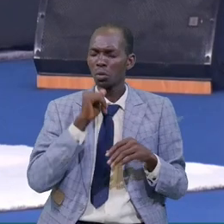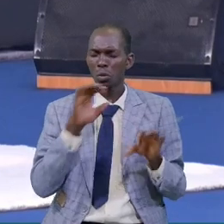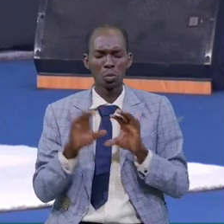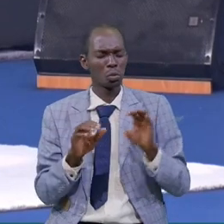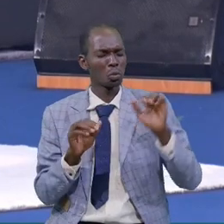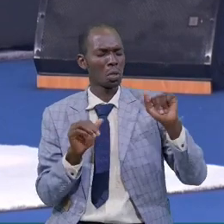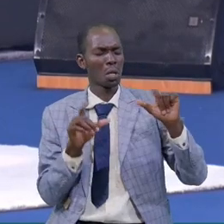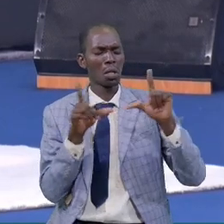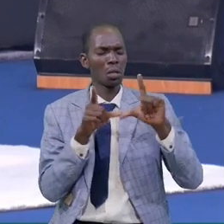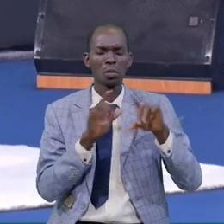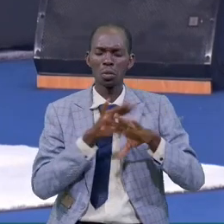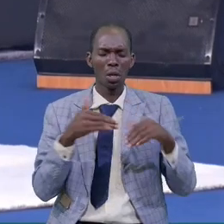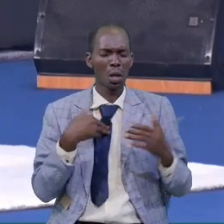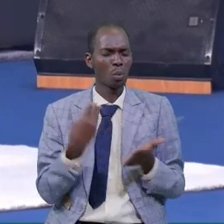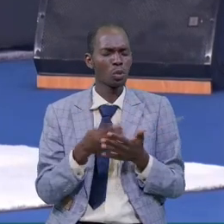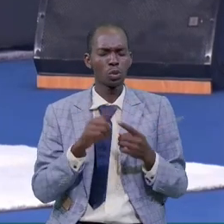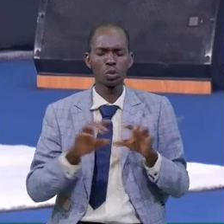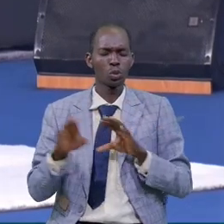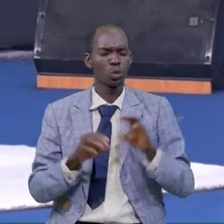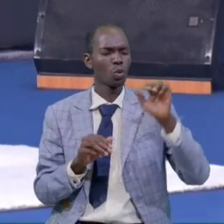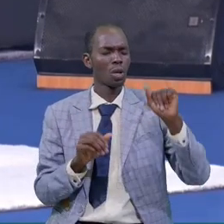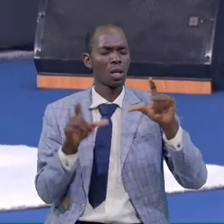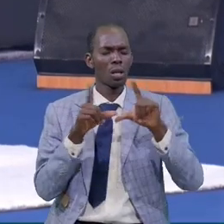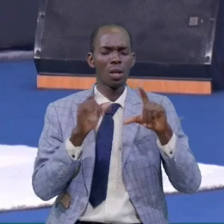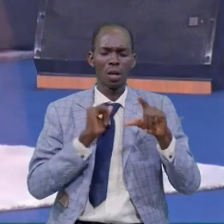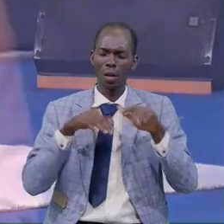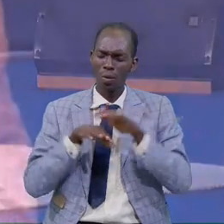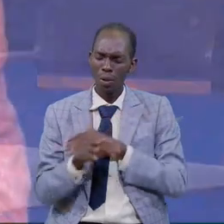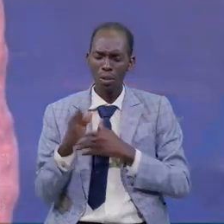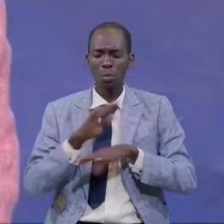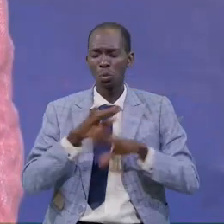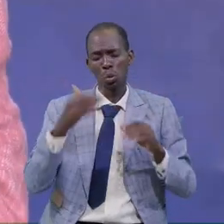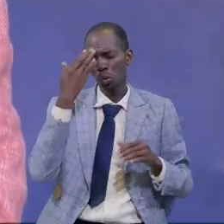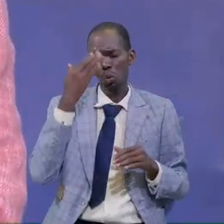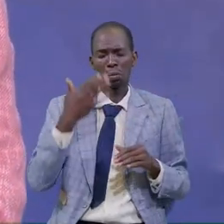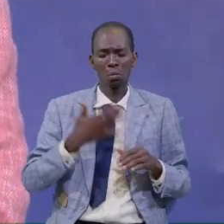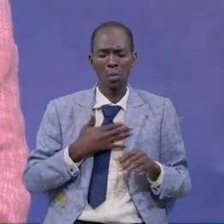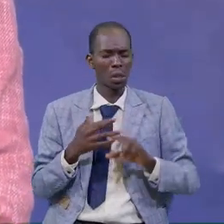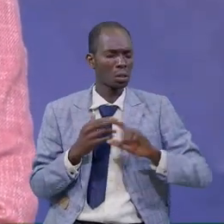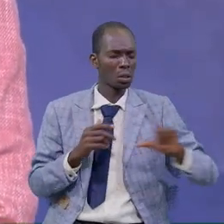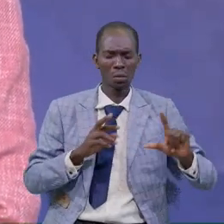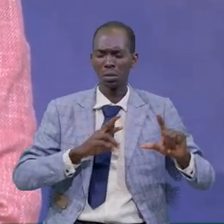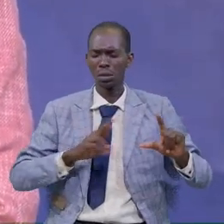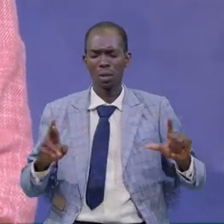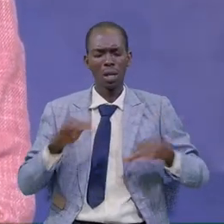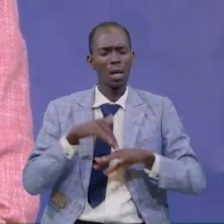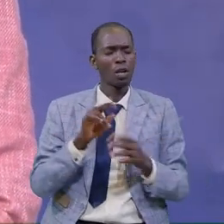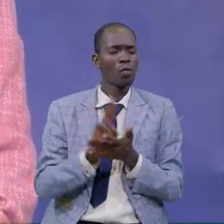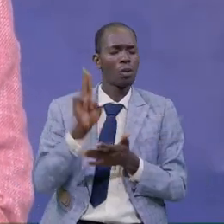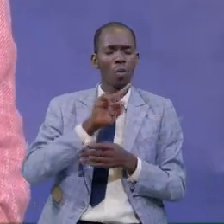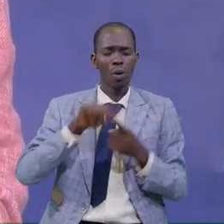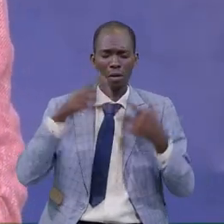je n'ai pas même pas l'argent pour commencer. Je ne connaissais même pas ma gauche de ma droite à l'université. Mais j'étais sorti de